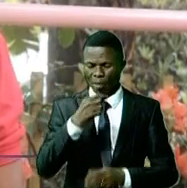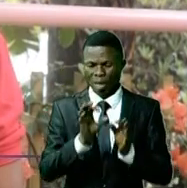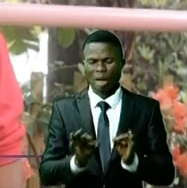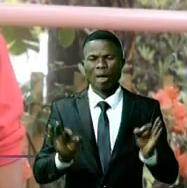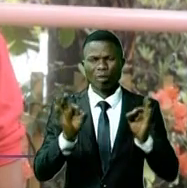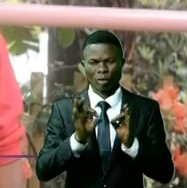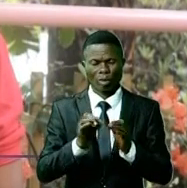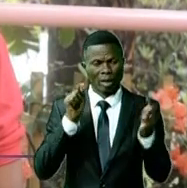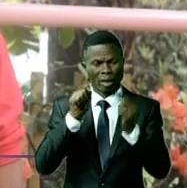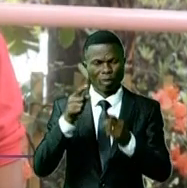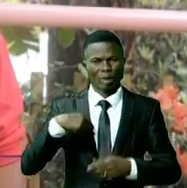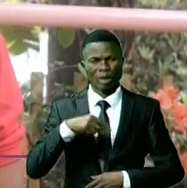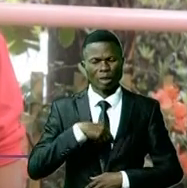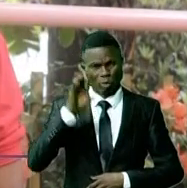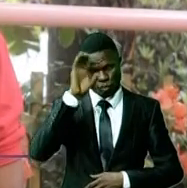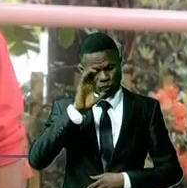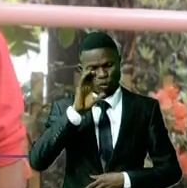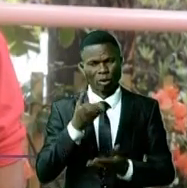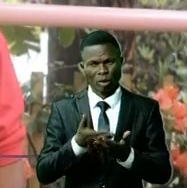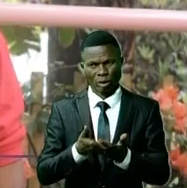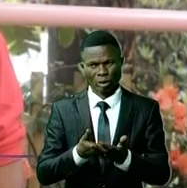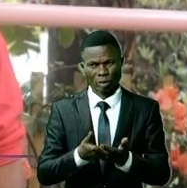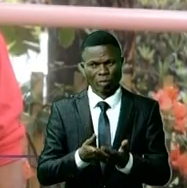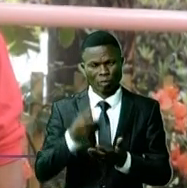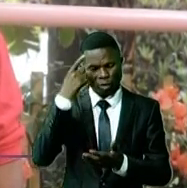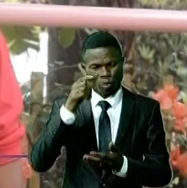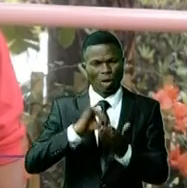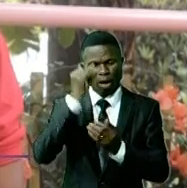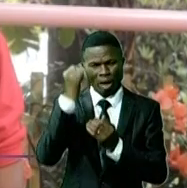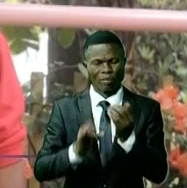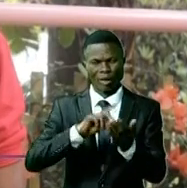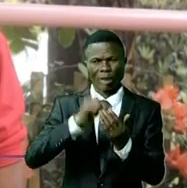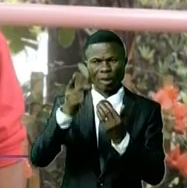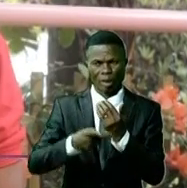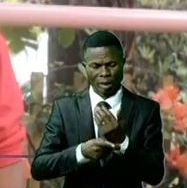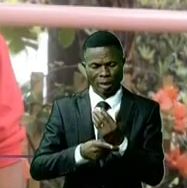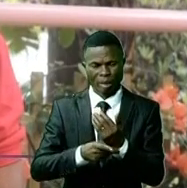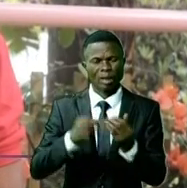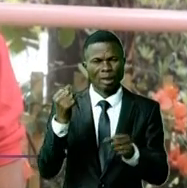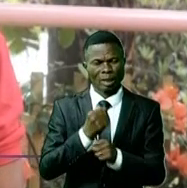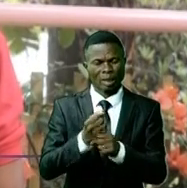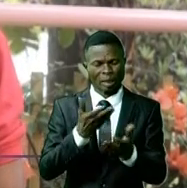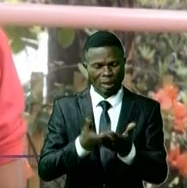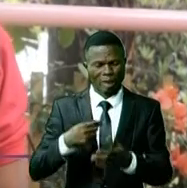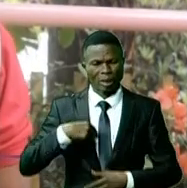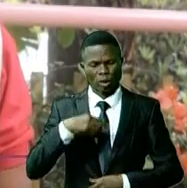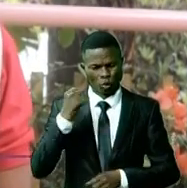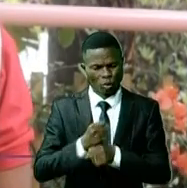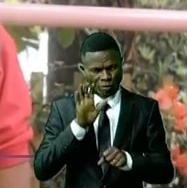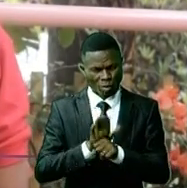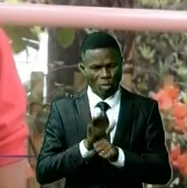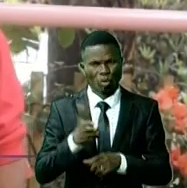ça l'objectif que nous visons à la fin de ce projet. C'est un long processus, mais nous devons vraiment y